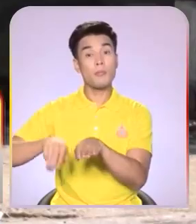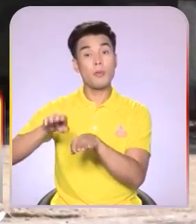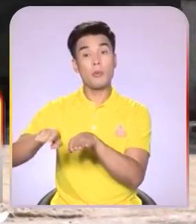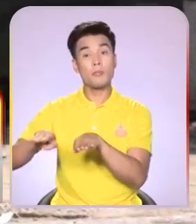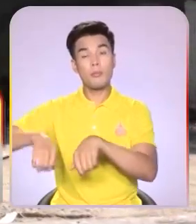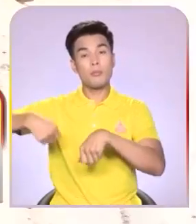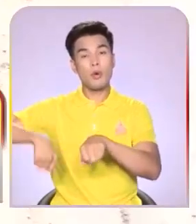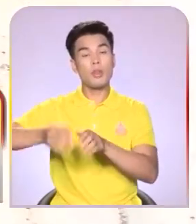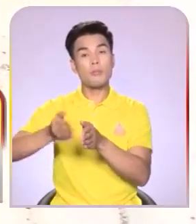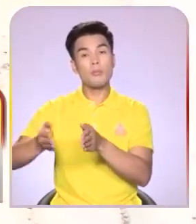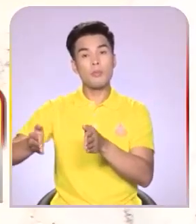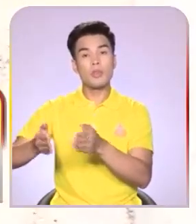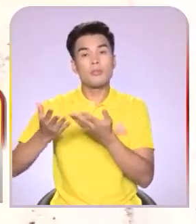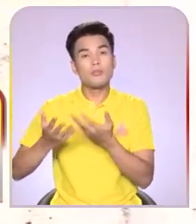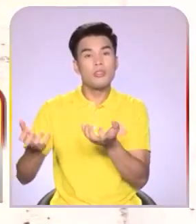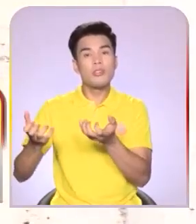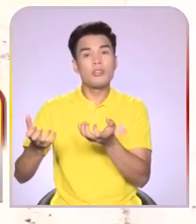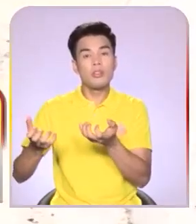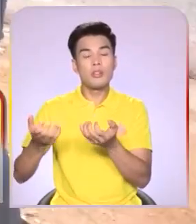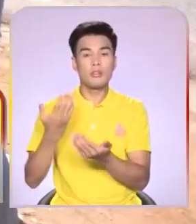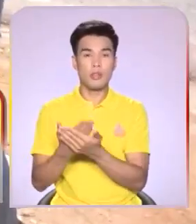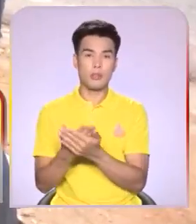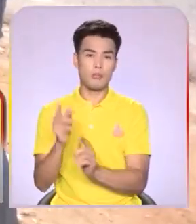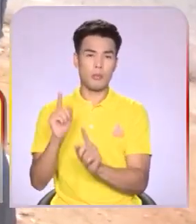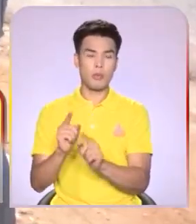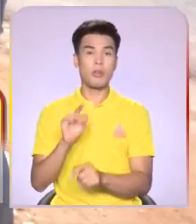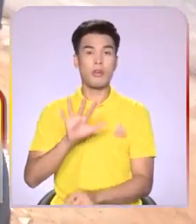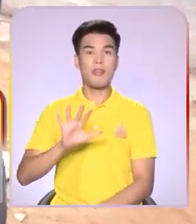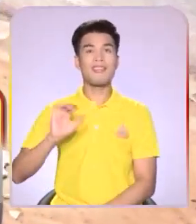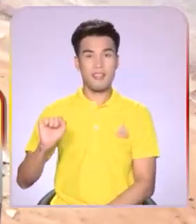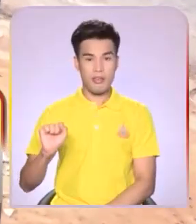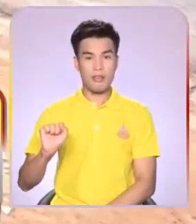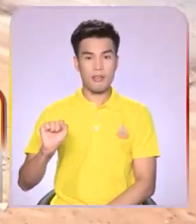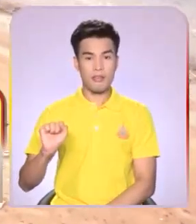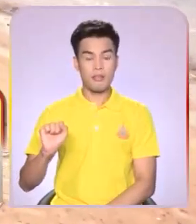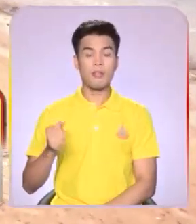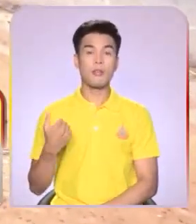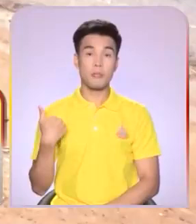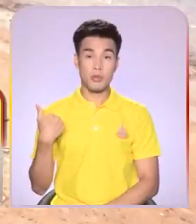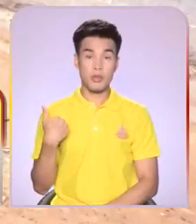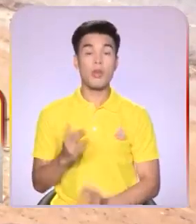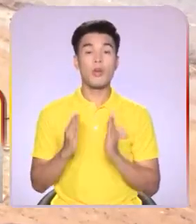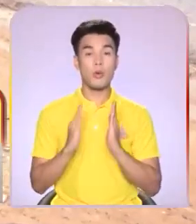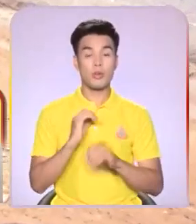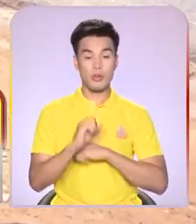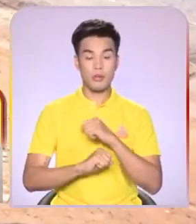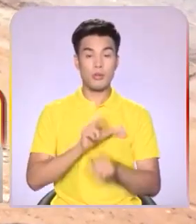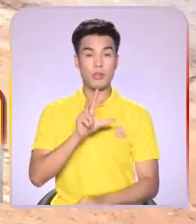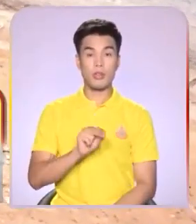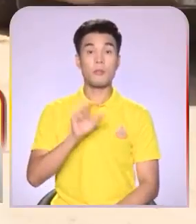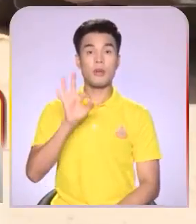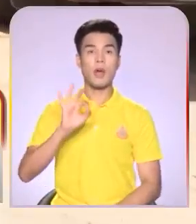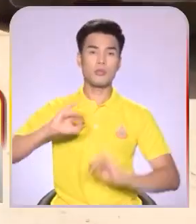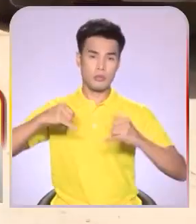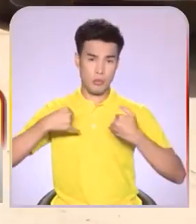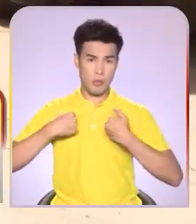มอเตอร์ไซค์ 4คันก็เสียหายมูลค่าความเสียหายกว่า 500,000บาทค่ะนายฉัตรมงคลอายุ 39ปีคนนี้เป็นเจ้า